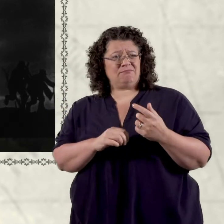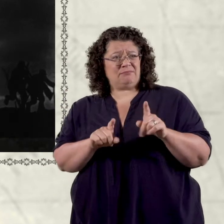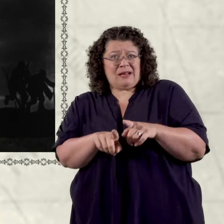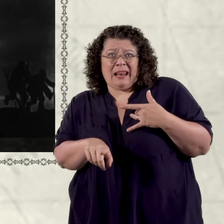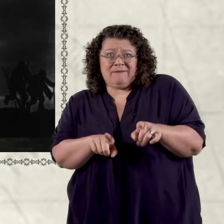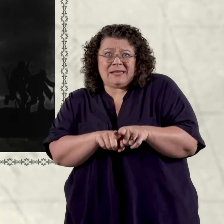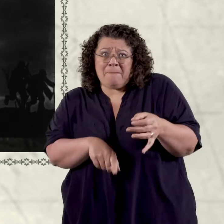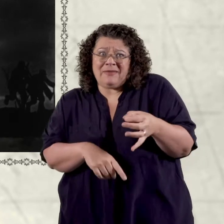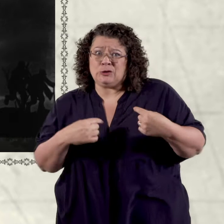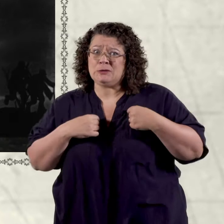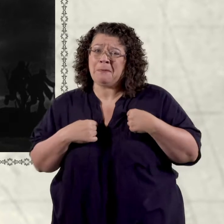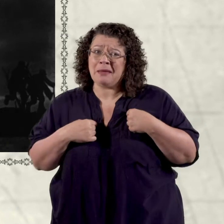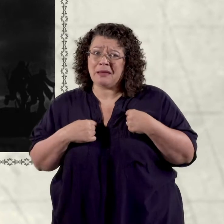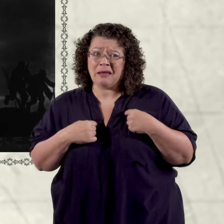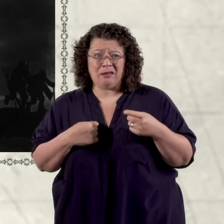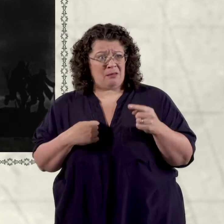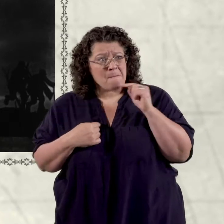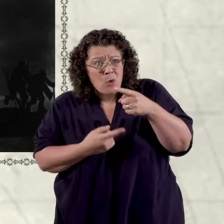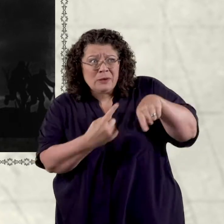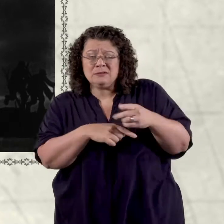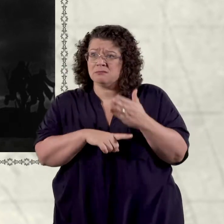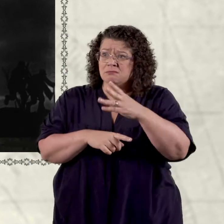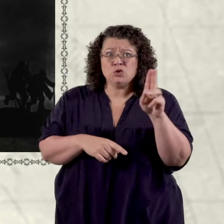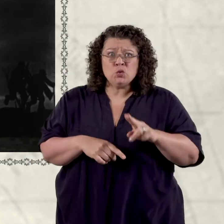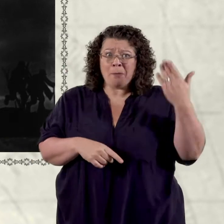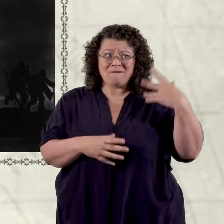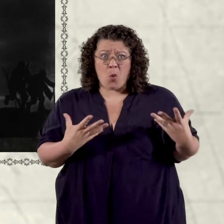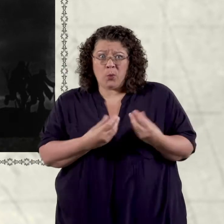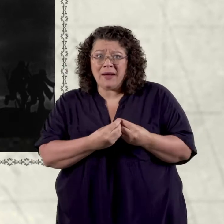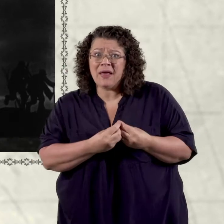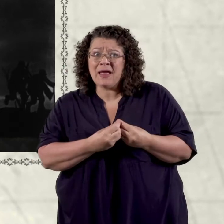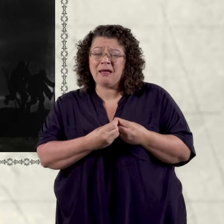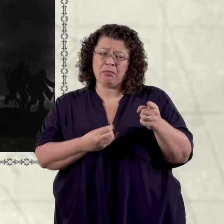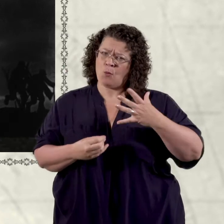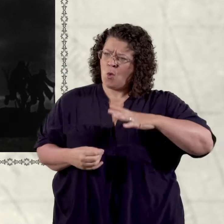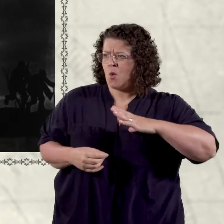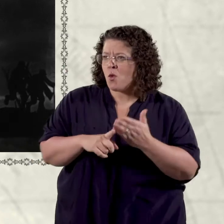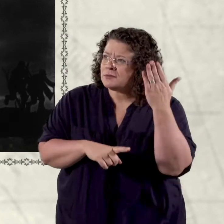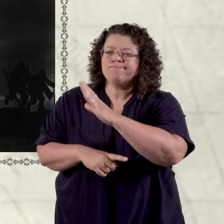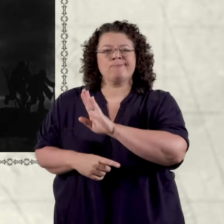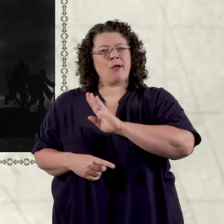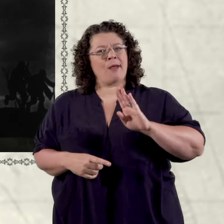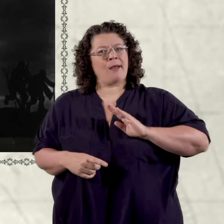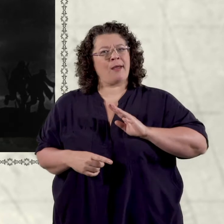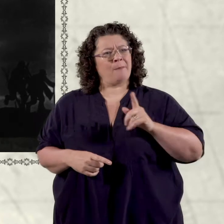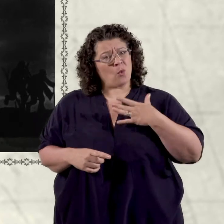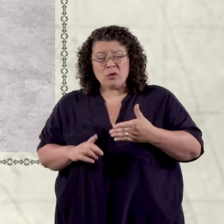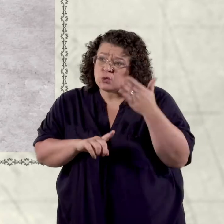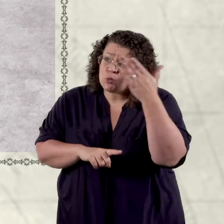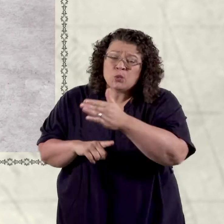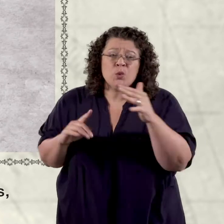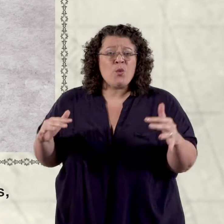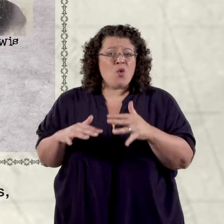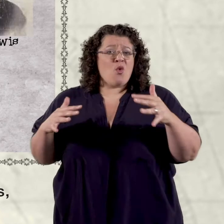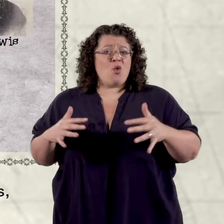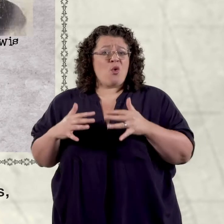Rhawsfynydd, ffrindiau i mi, hogia fes i'n ysgol efo nhw, oedd isio mynd i ryfel ac yn awyddus i fynd yn syth.